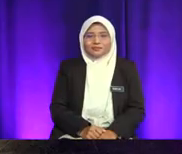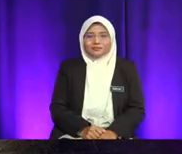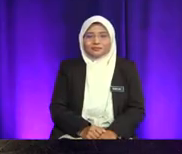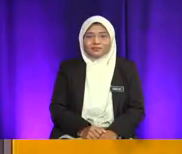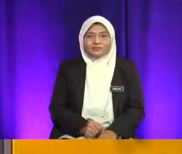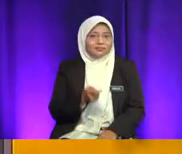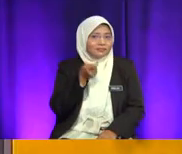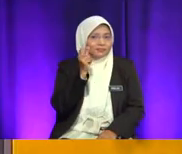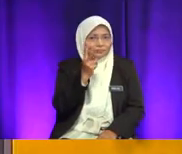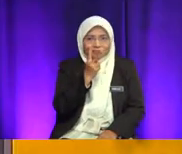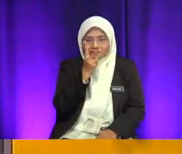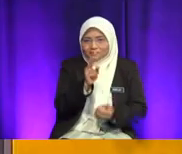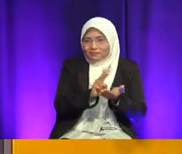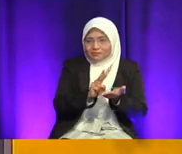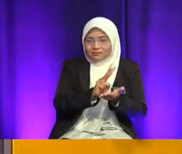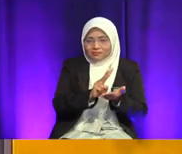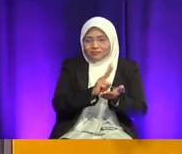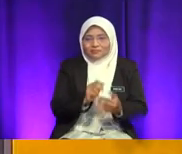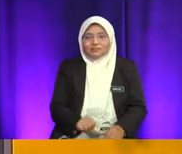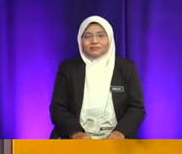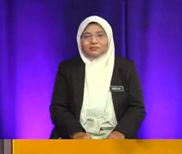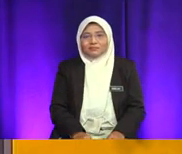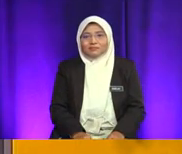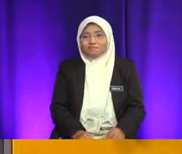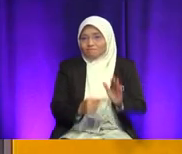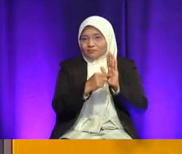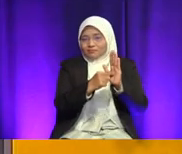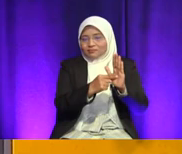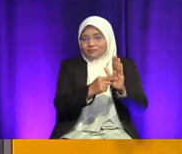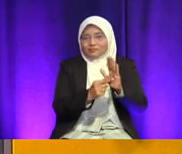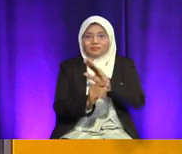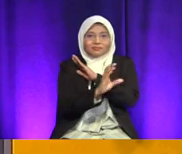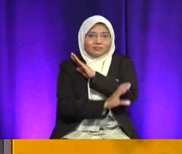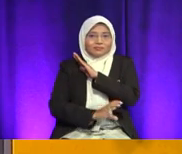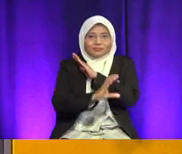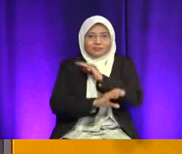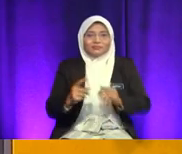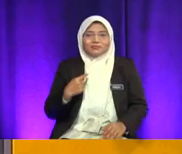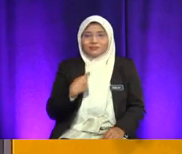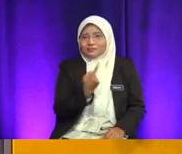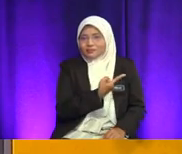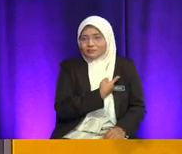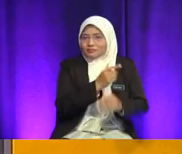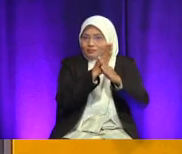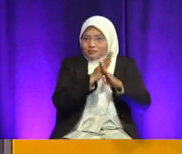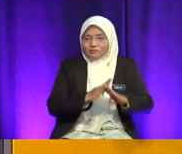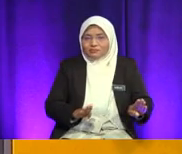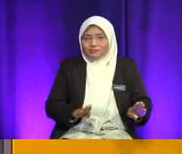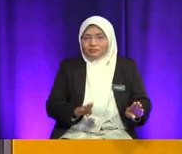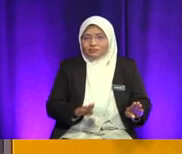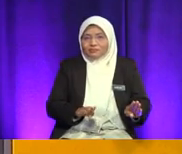sebentar tadi menunjukkan bahwa negara kita telah bebas daripada penjajah